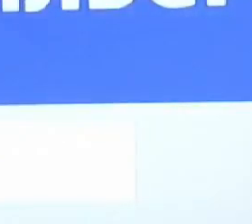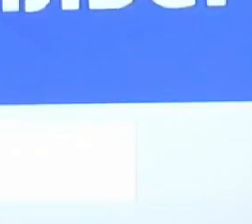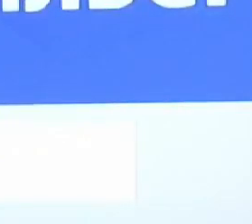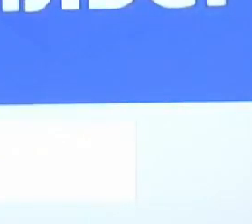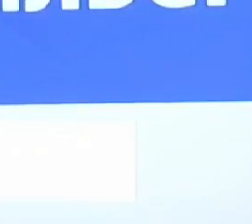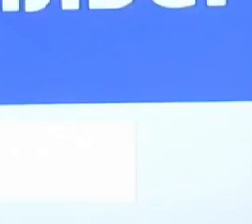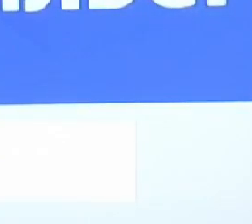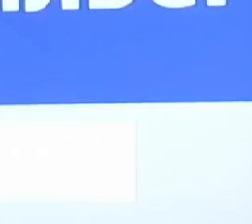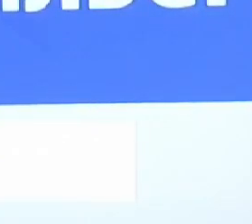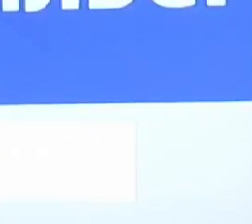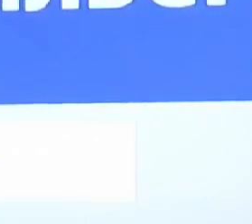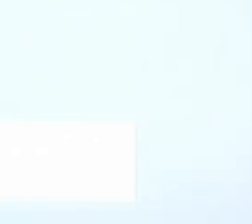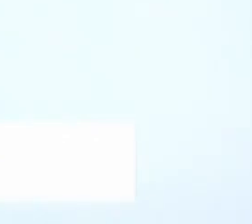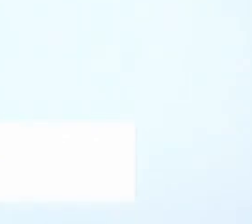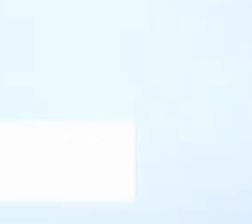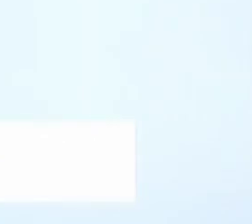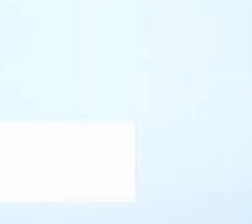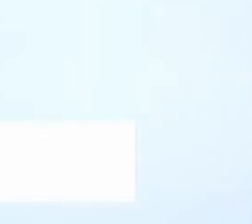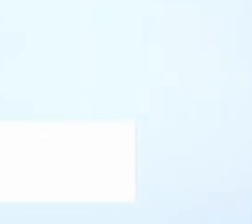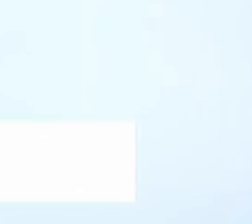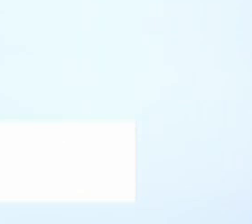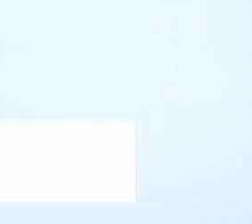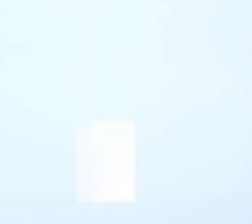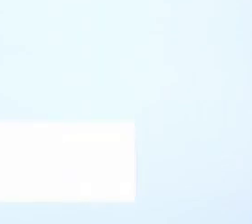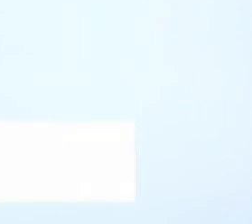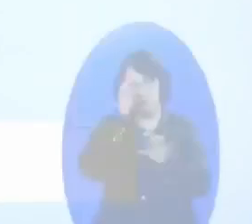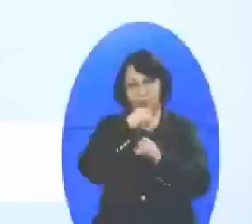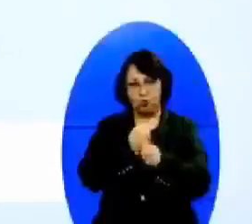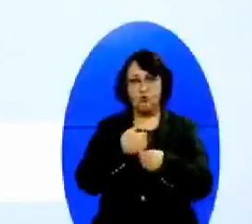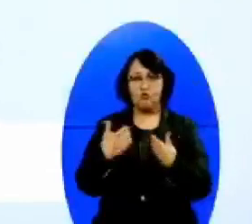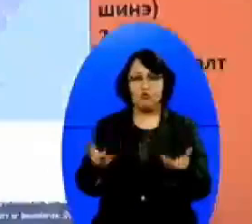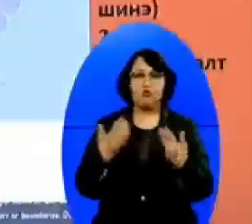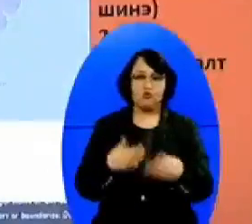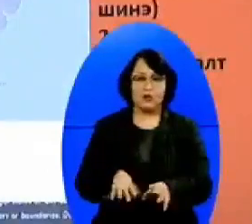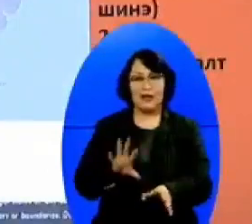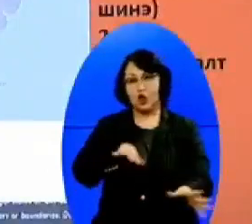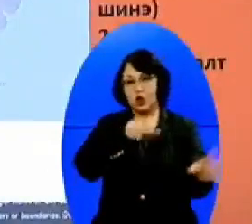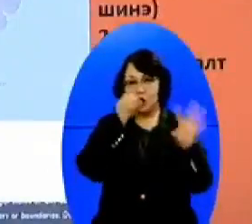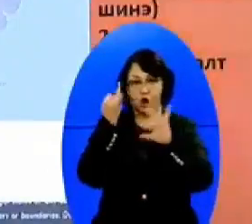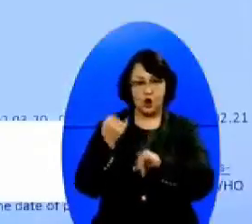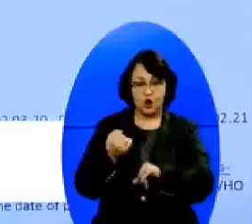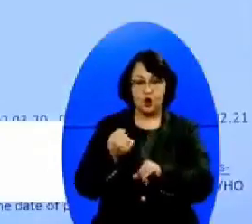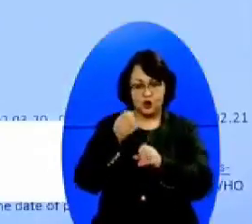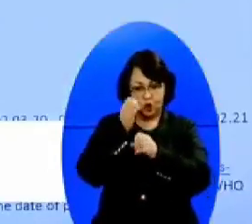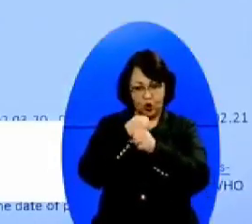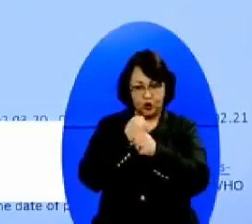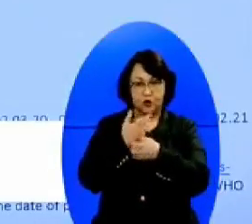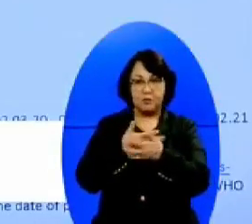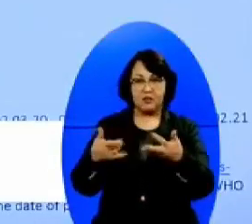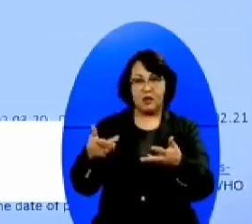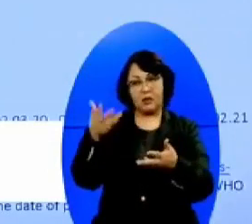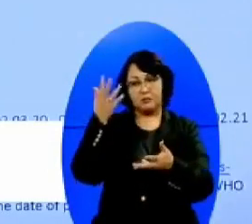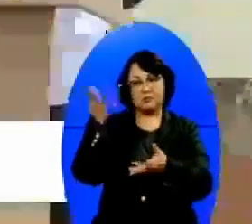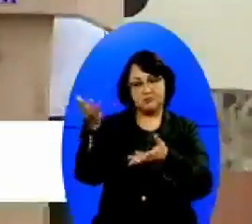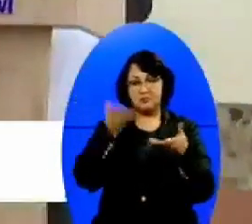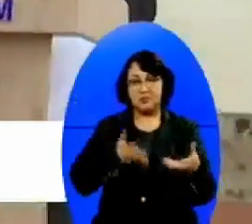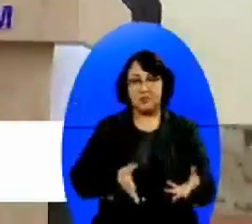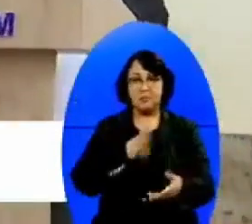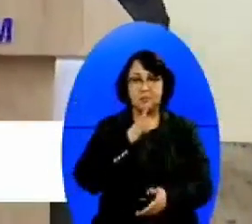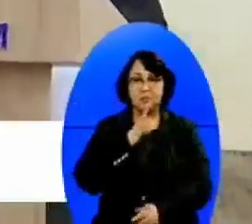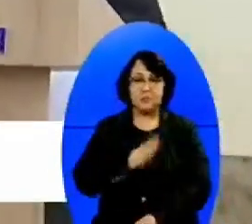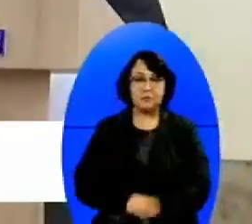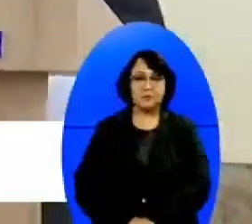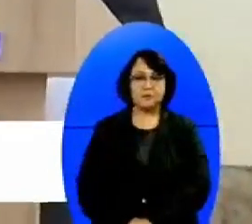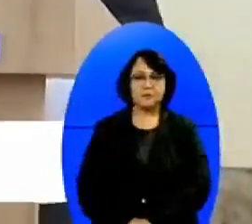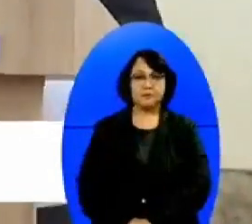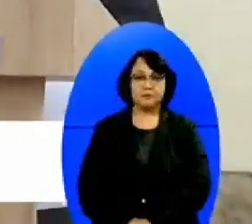мэндийн байгууллагаас 250 мянган онцлогийг 70 лабораторид өгсөн байна. За энэ онцлог эх 7 хоногоос манай улсад нэмэлтээр ирэх юм байна. Манай орон